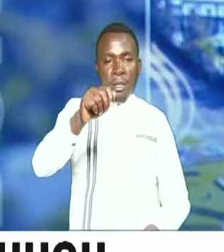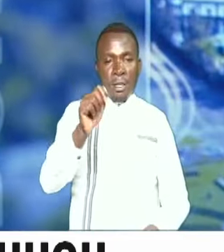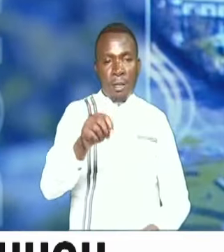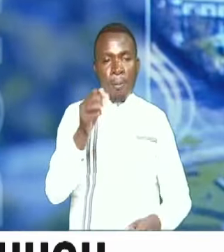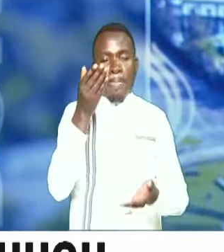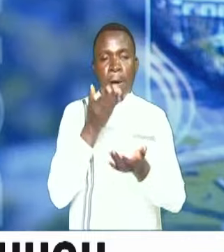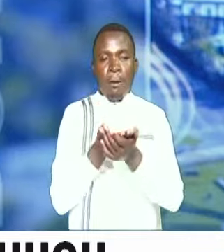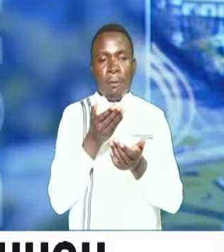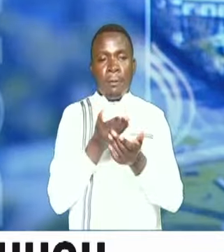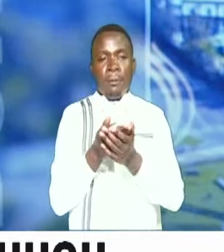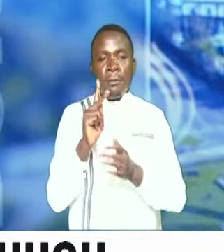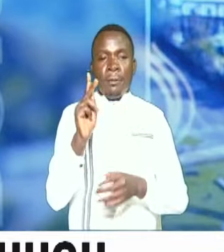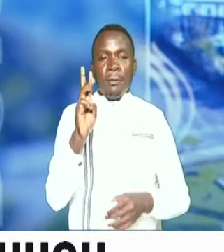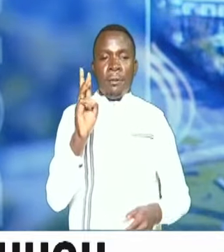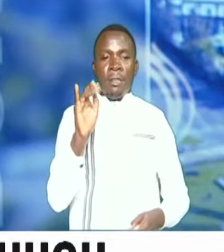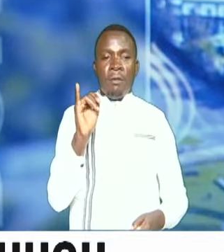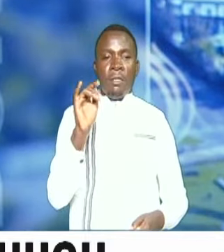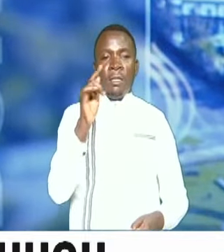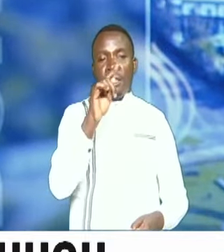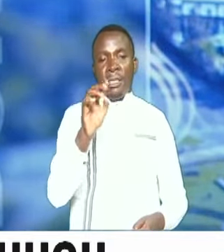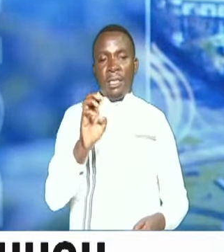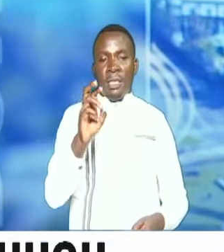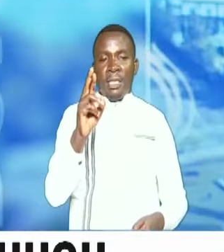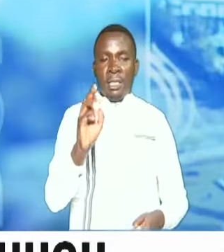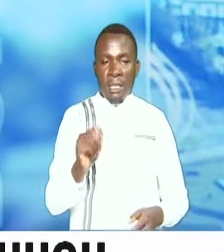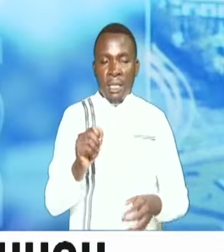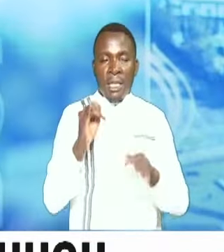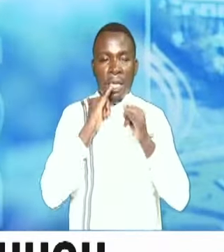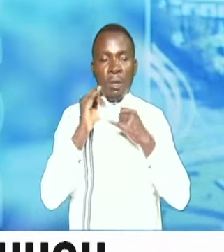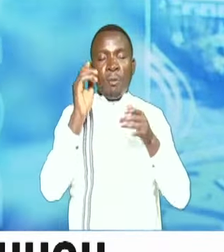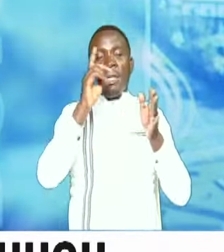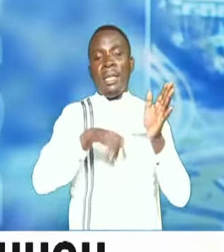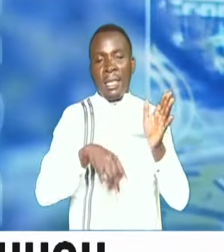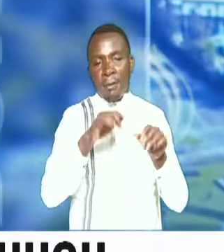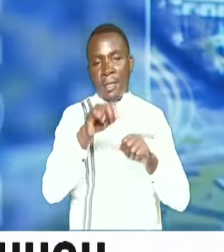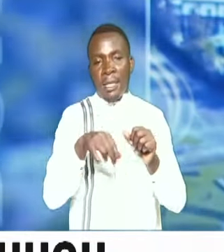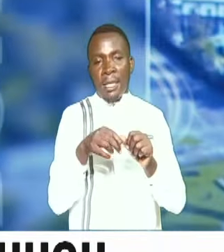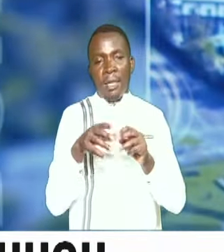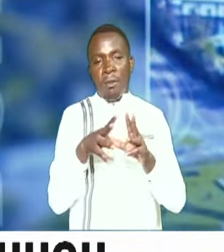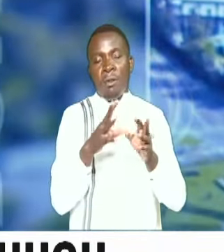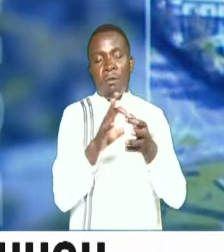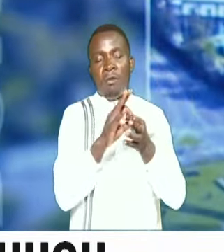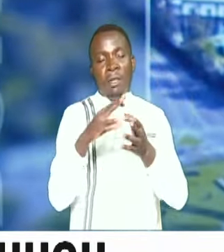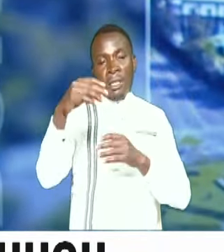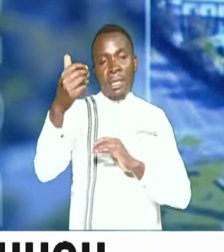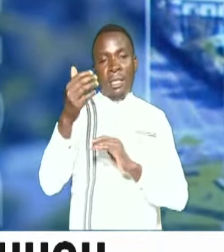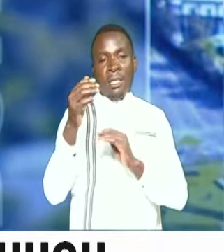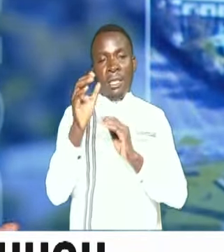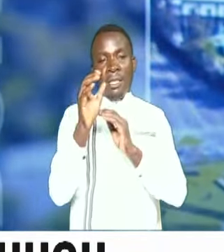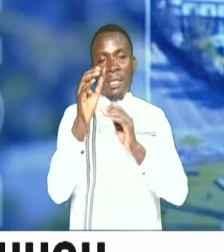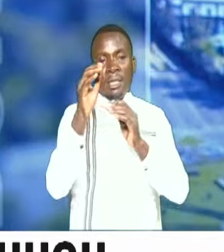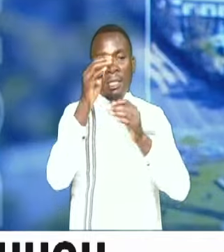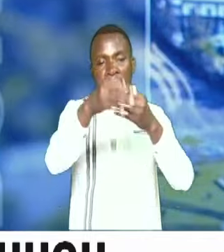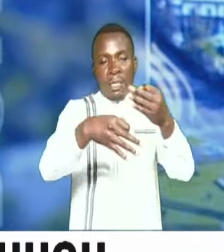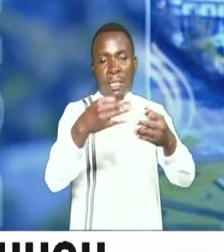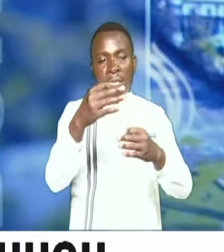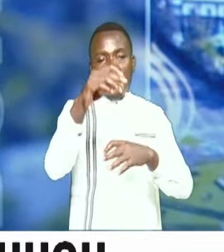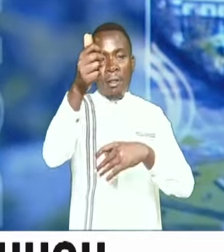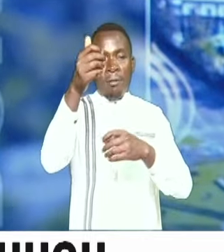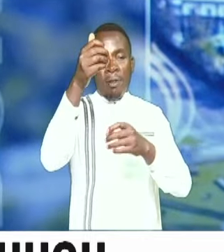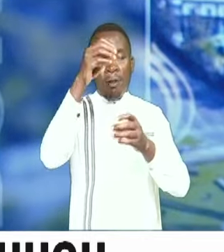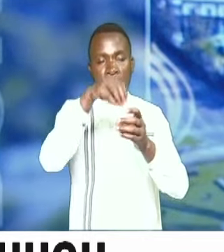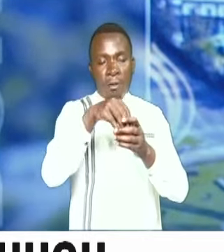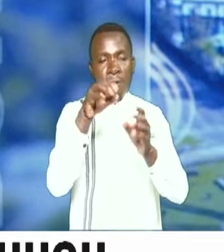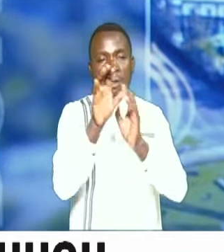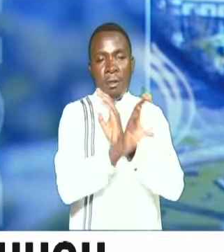nsabe Kwizera Alphonse ugira icyo tubwira kubijyanye n'uko mukorana n'izindi nganda zo mu bindi bihugu nk'uko Bwana Fred